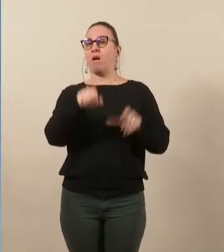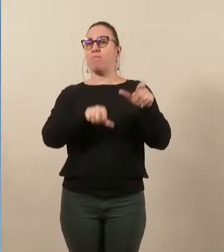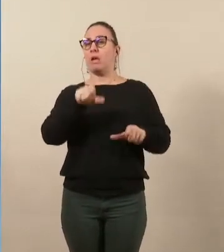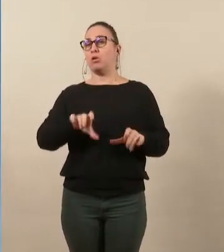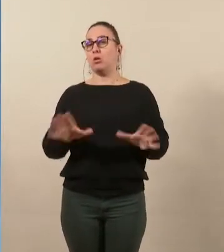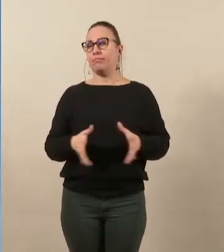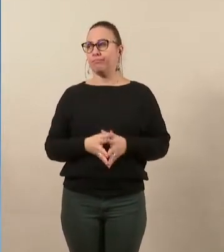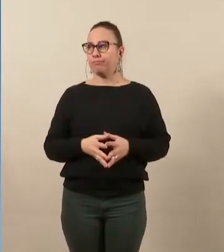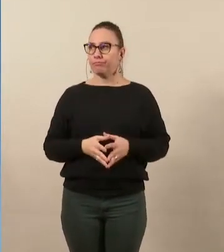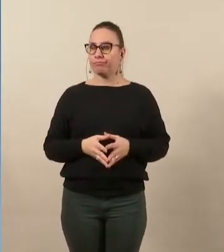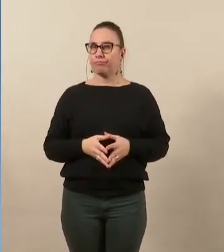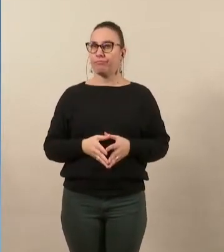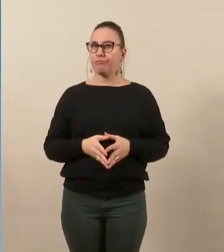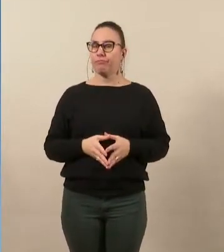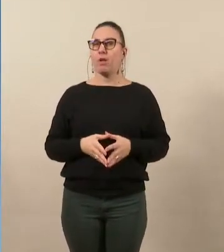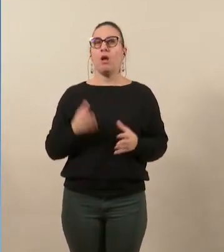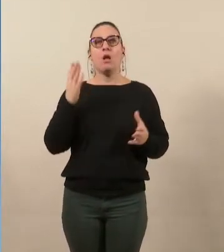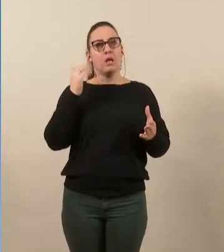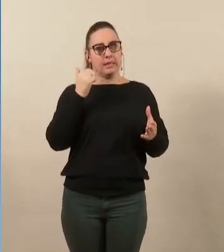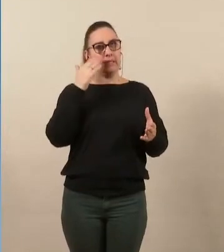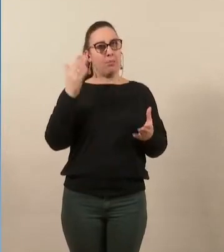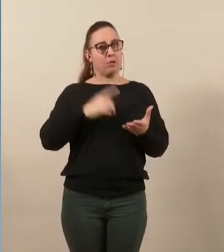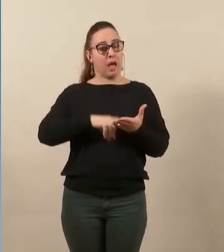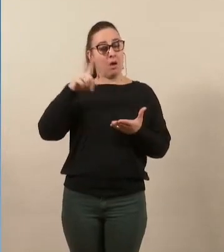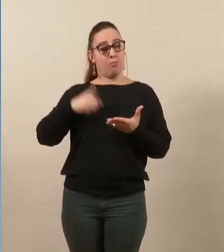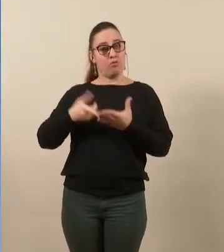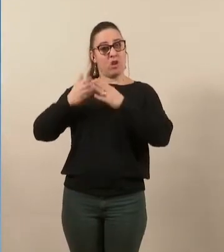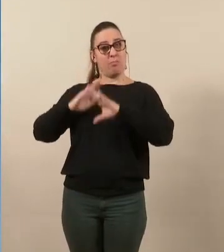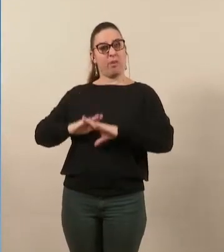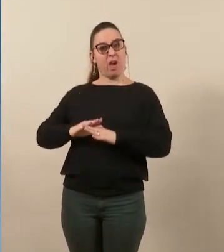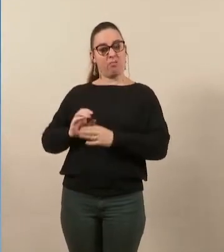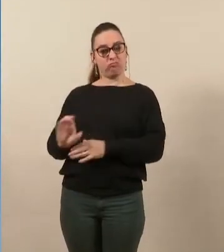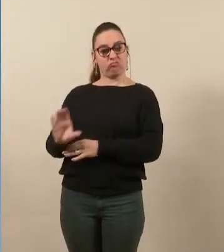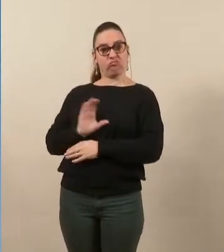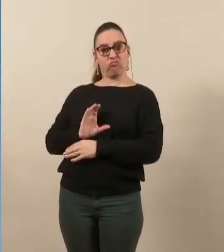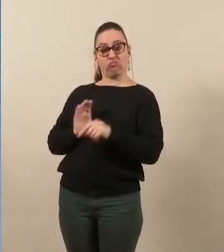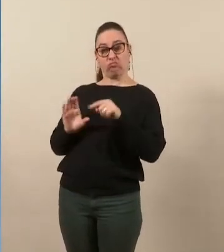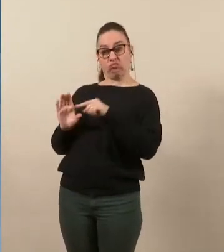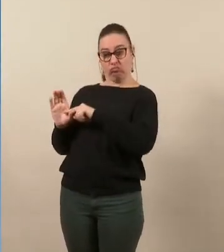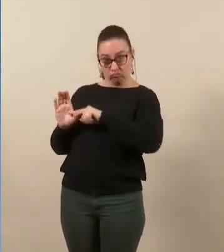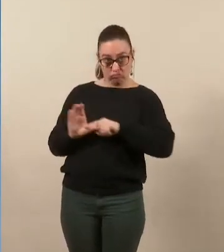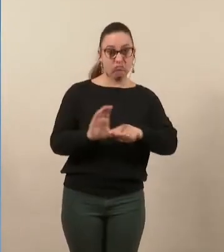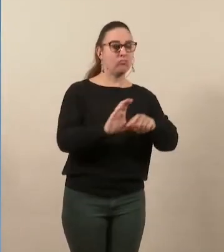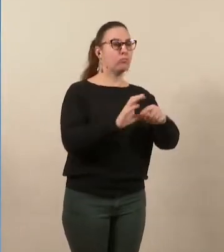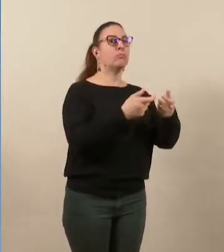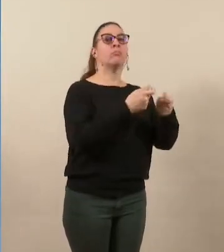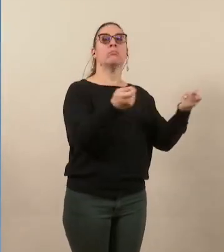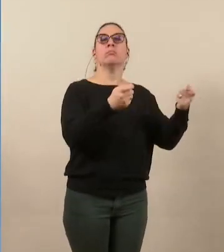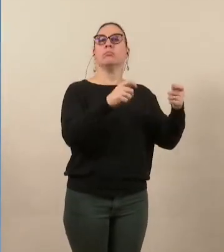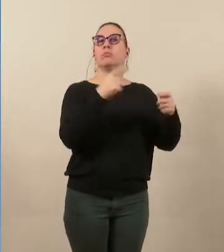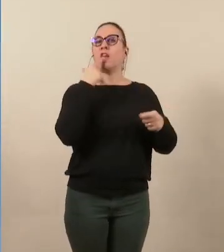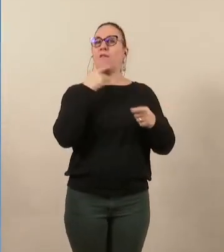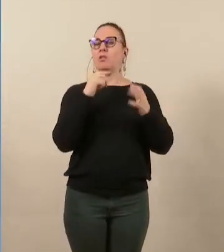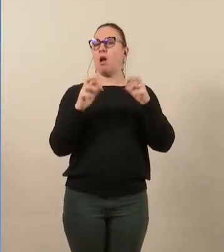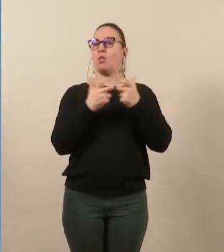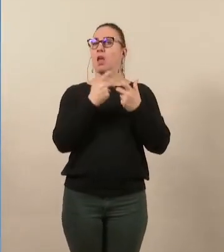Nous pourrions donc avoir recours à cette enveloppe déjà budgétée sans difficulté pour financer une exonération de taxes